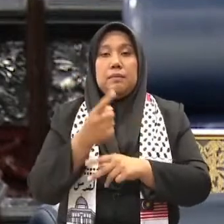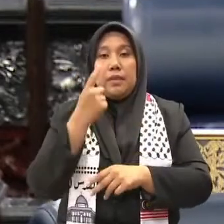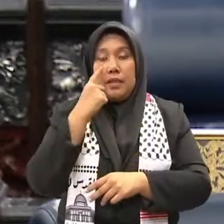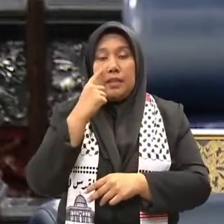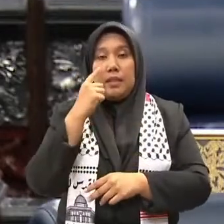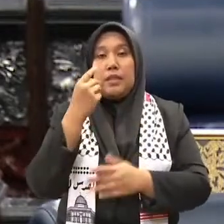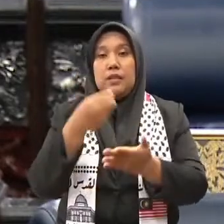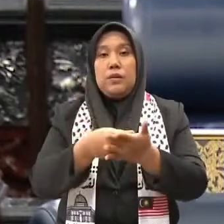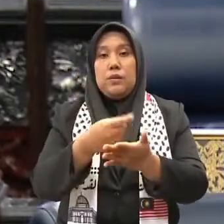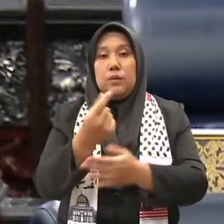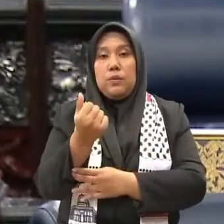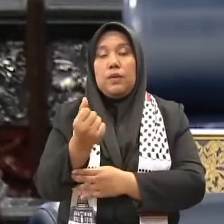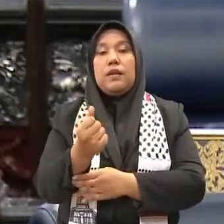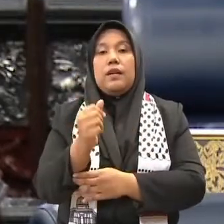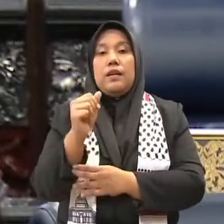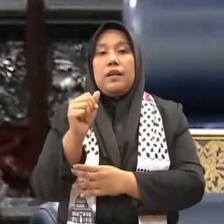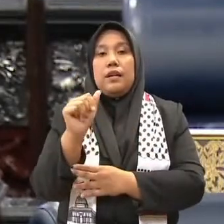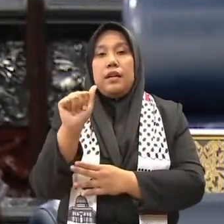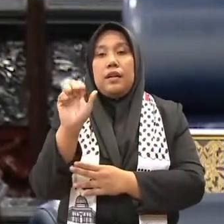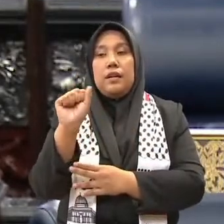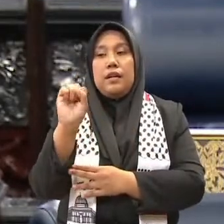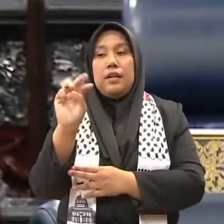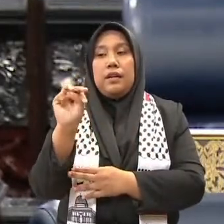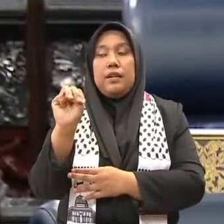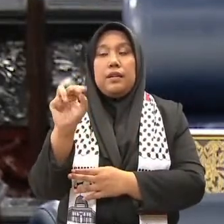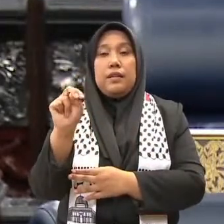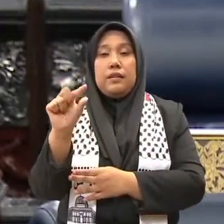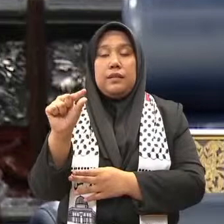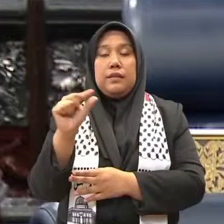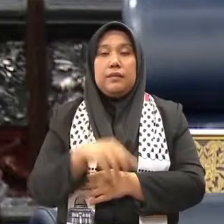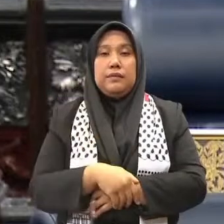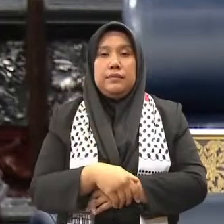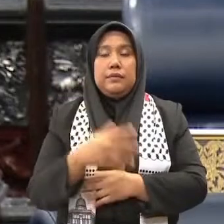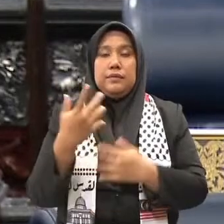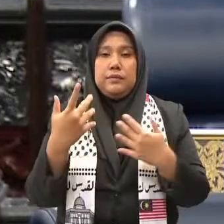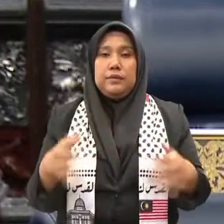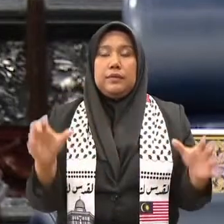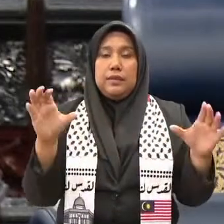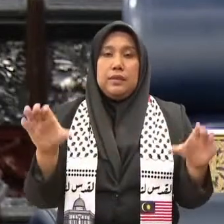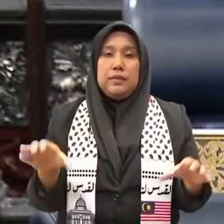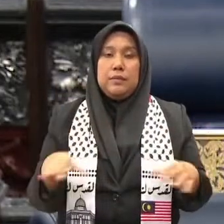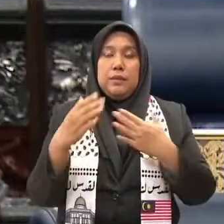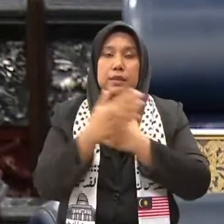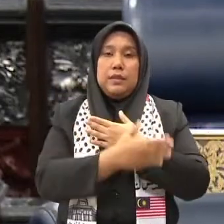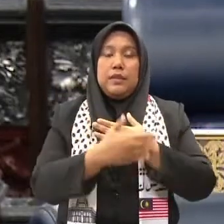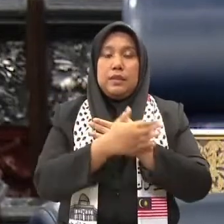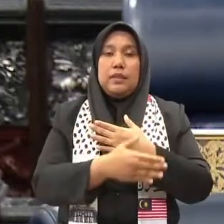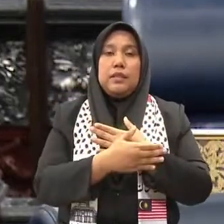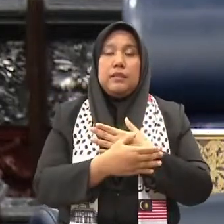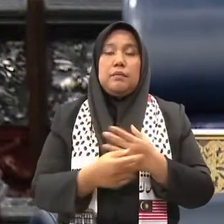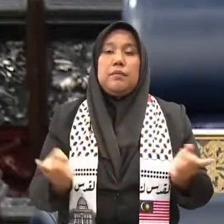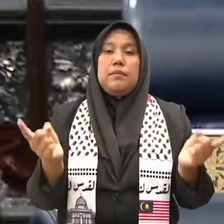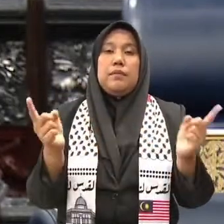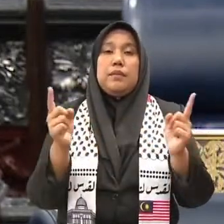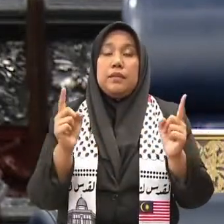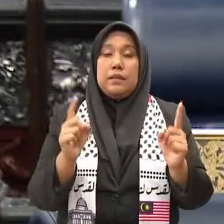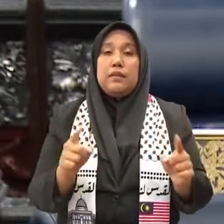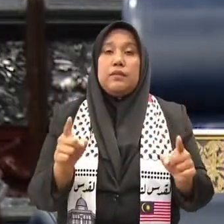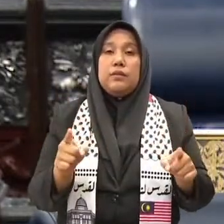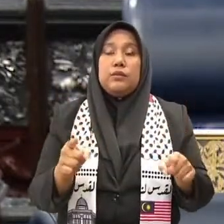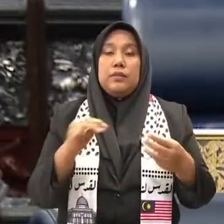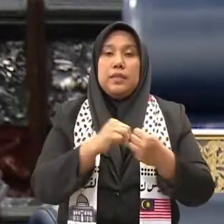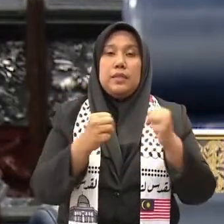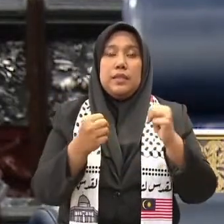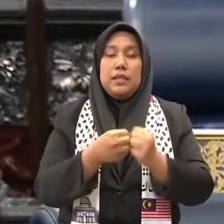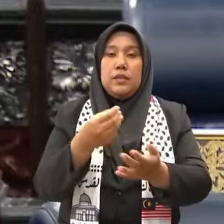boleh duduk saya jawab dulu yang pernah dilakukan semasa negara menghadapi krisis kewangan Asia Pada tahun